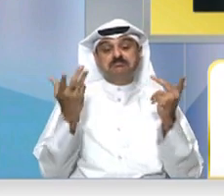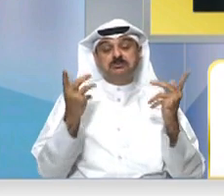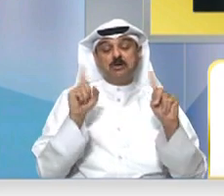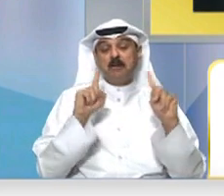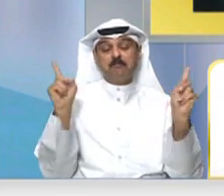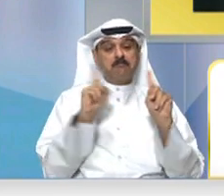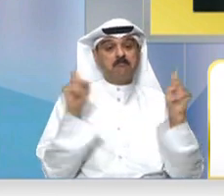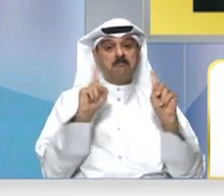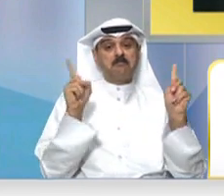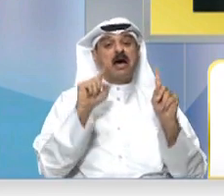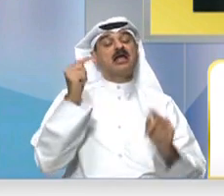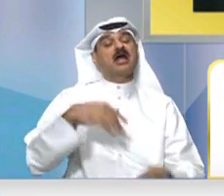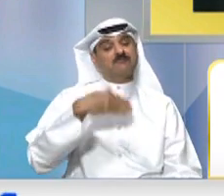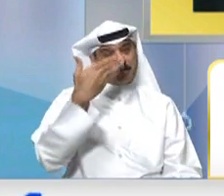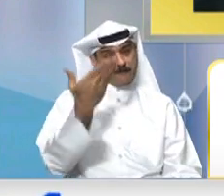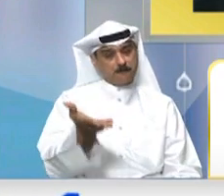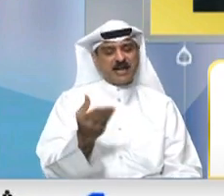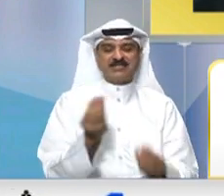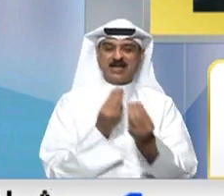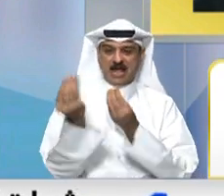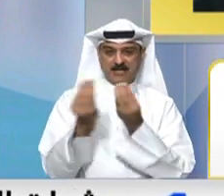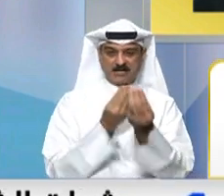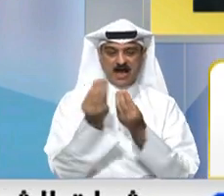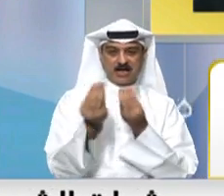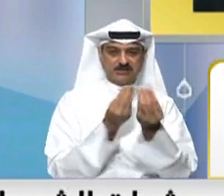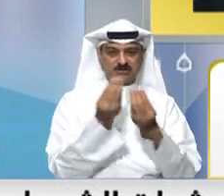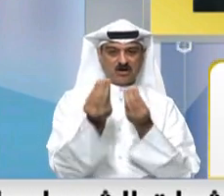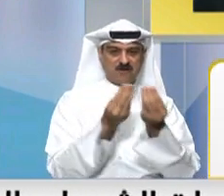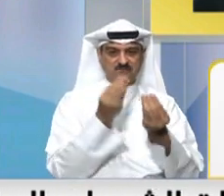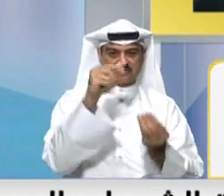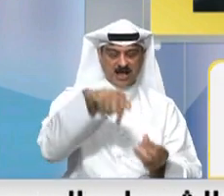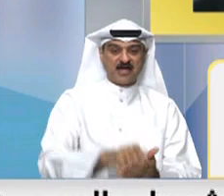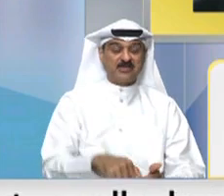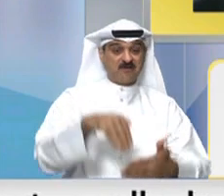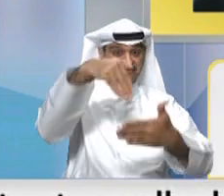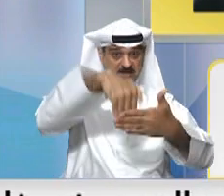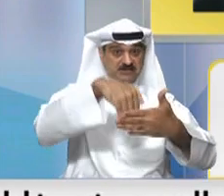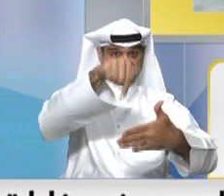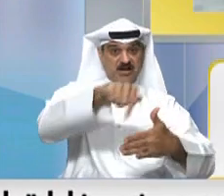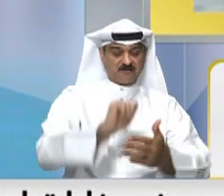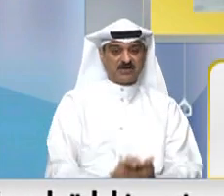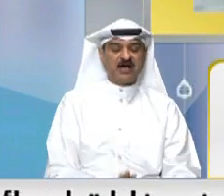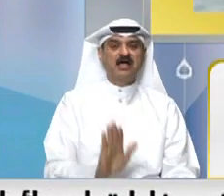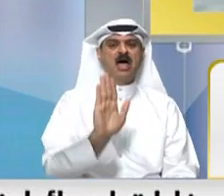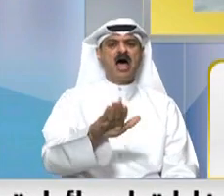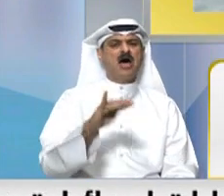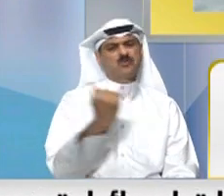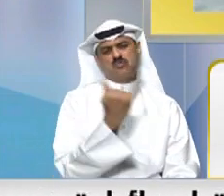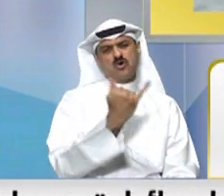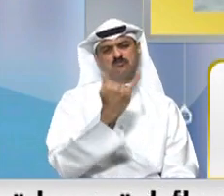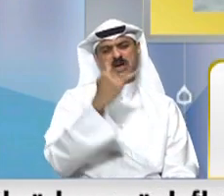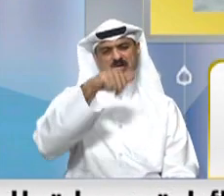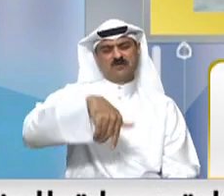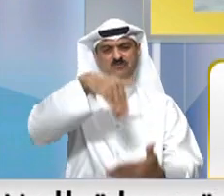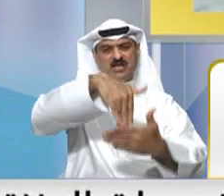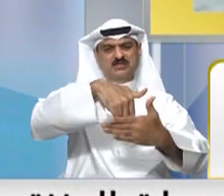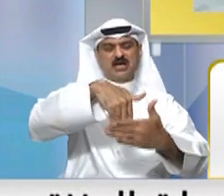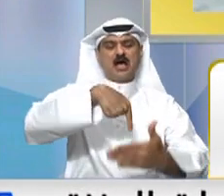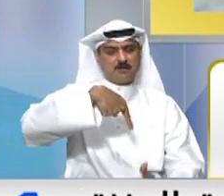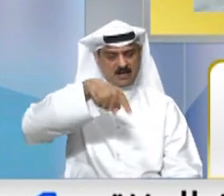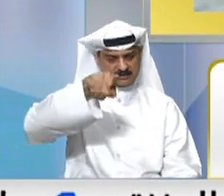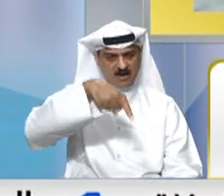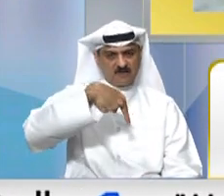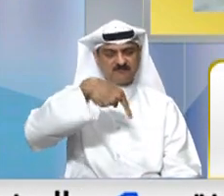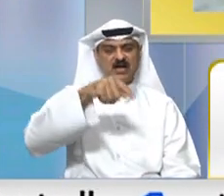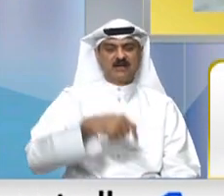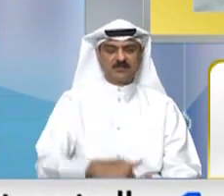هذه النقاط ستكون موجودة في أجندة التصويت، وستعمل عليها الأطراف في الأيام القادمة المتبقية